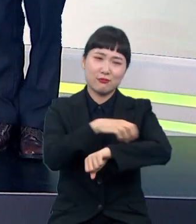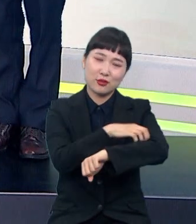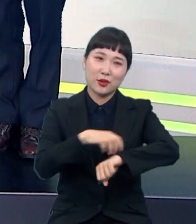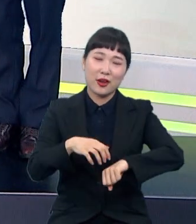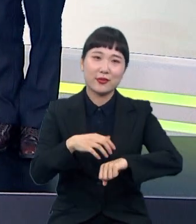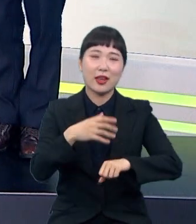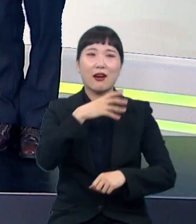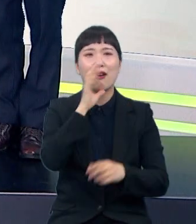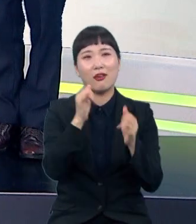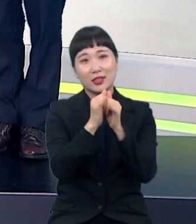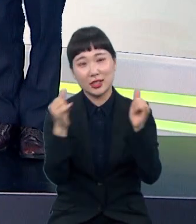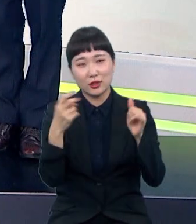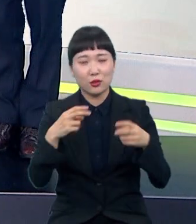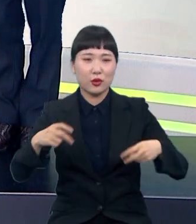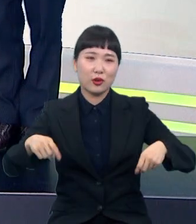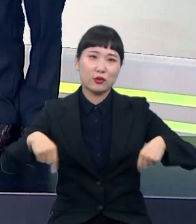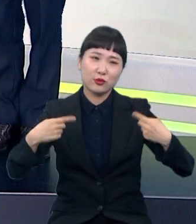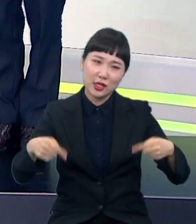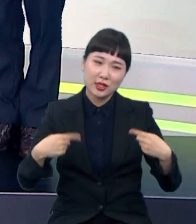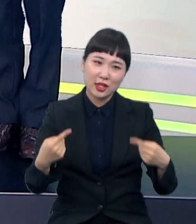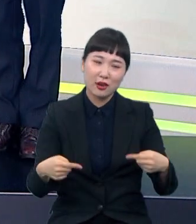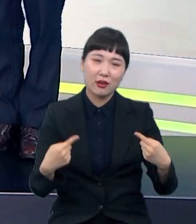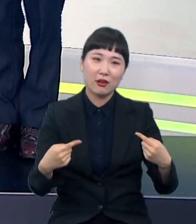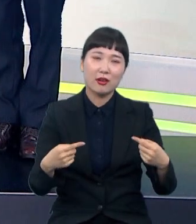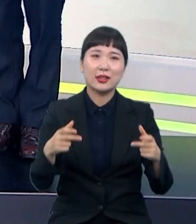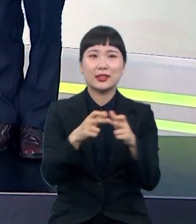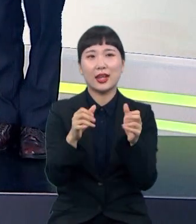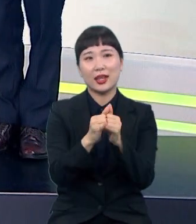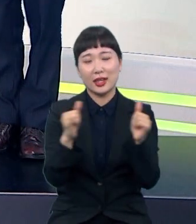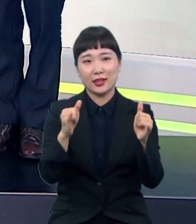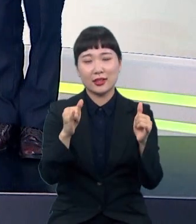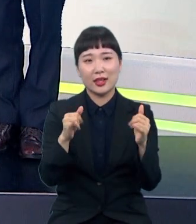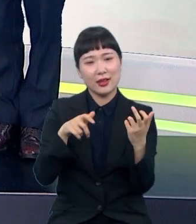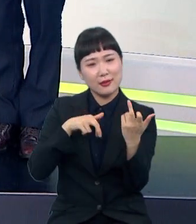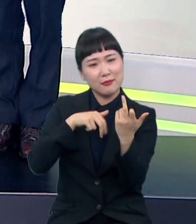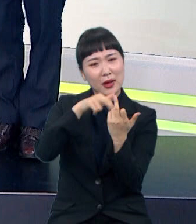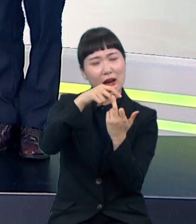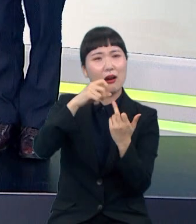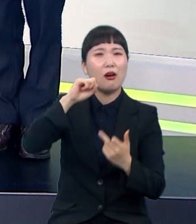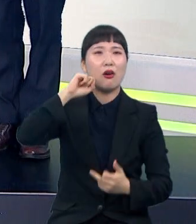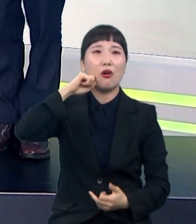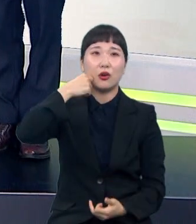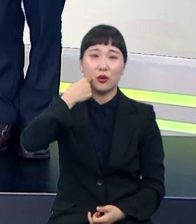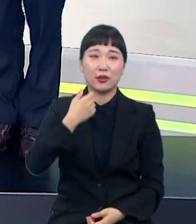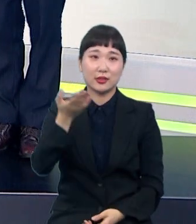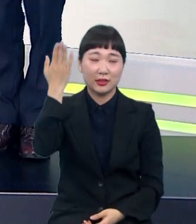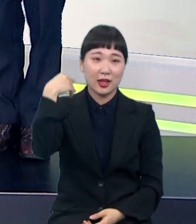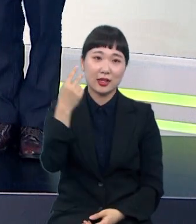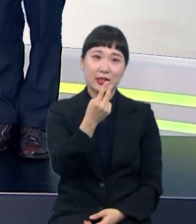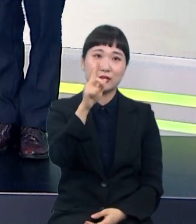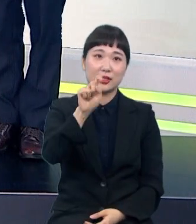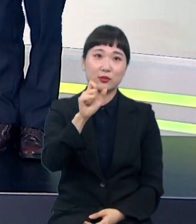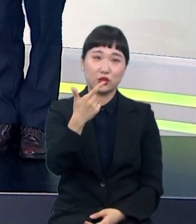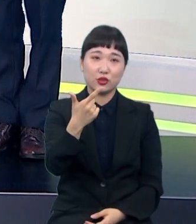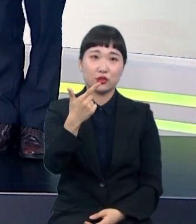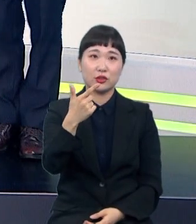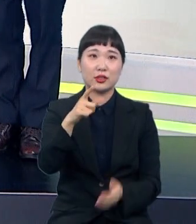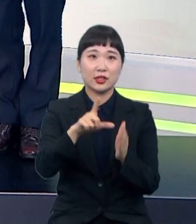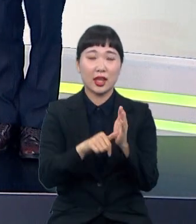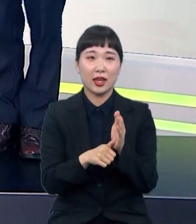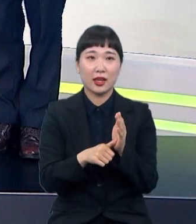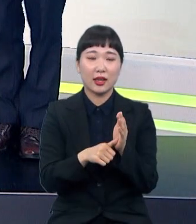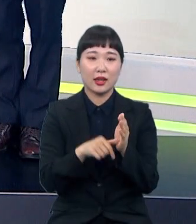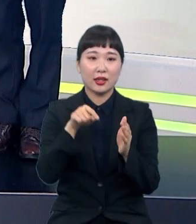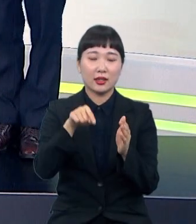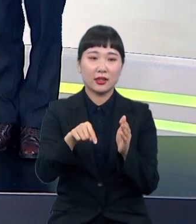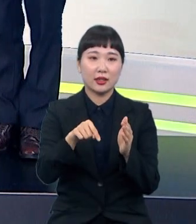불편한 어르신들이나 휠체어를 탄 장애인들은 산을 오기가 쉽지 않죠. 남동구는 지난 2016년 전국 최초로 장애물을